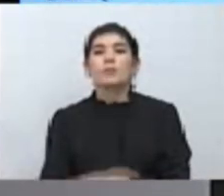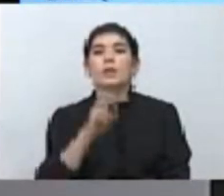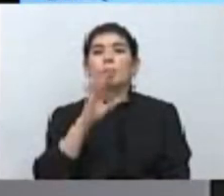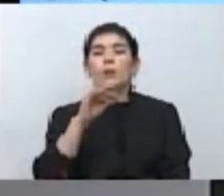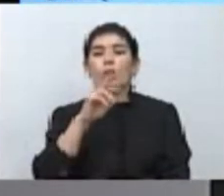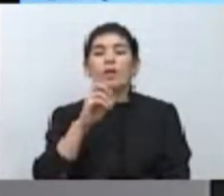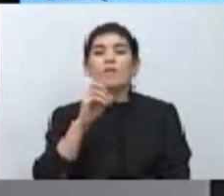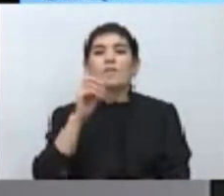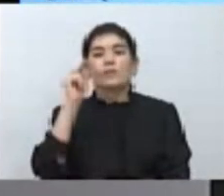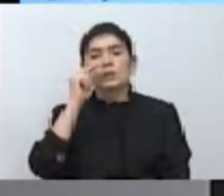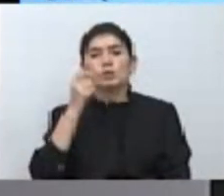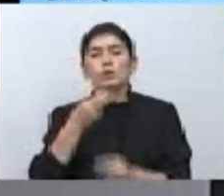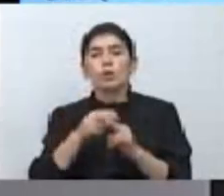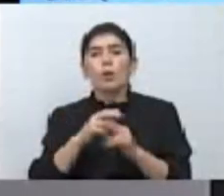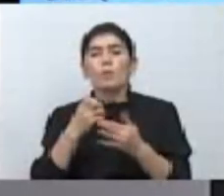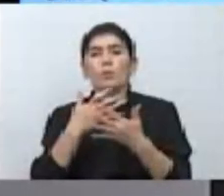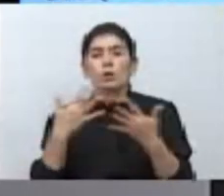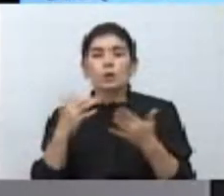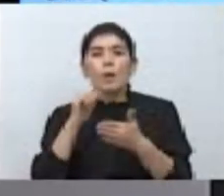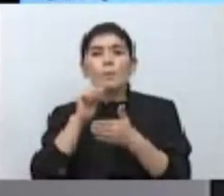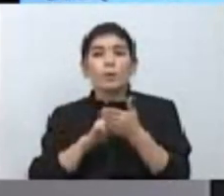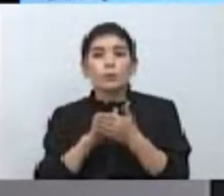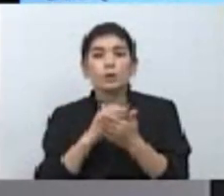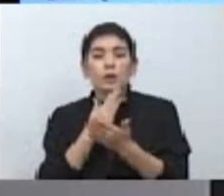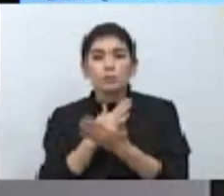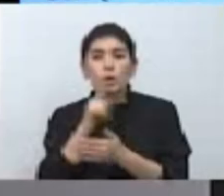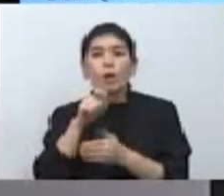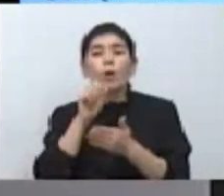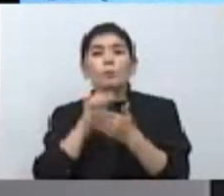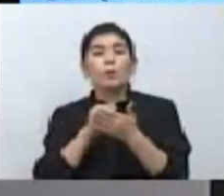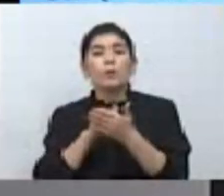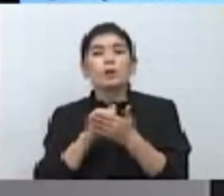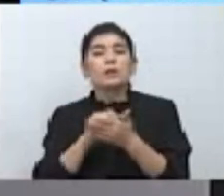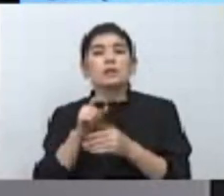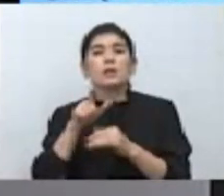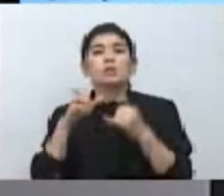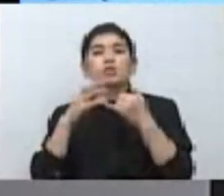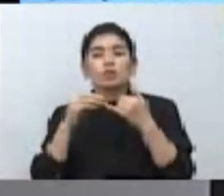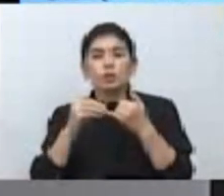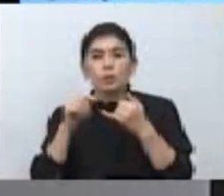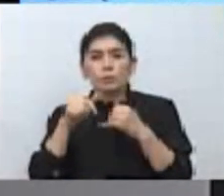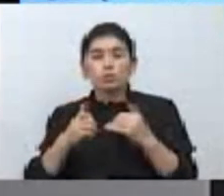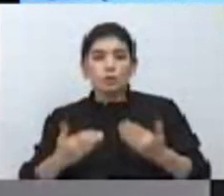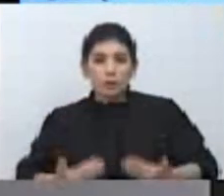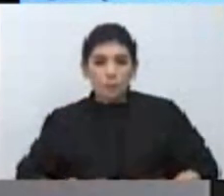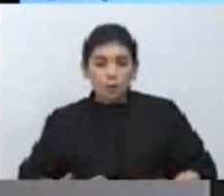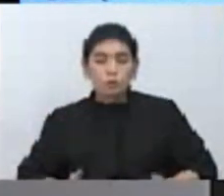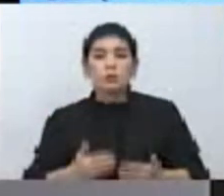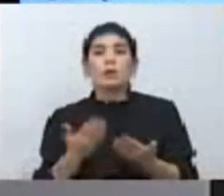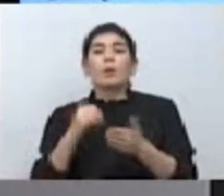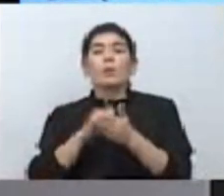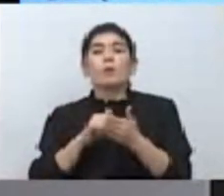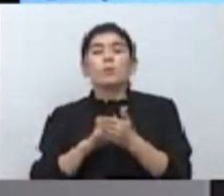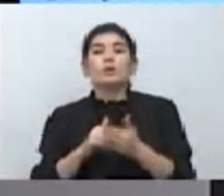Biologiya fani oldida ham bir qator muammolar mavjud. Bu muammolardan biri o'sha yerda hayotning paydo bo'lishi